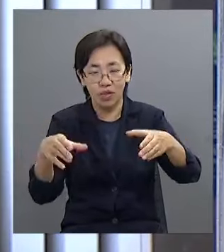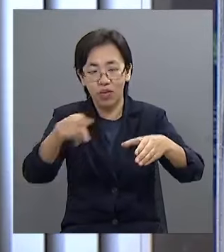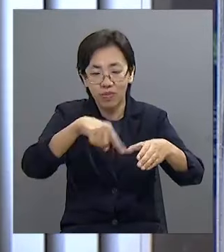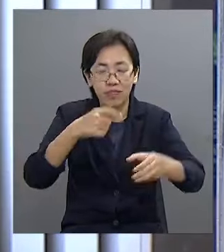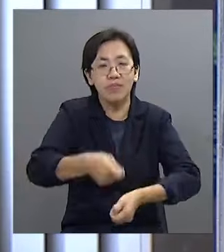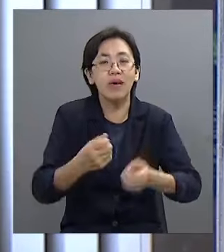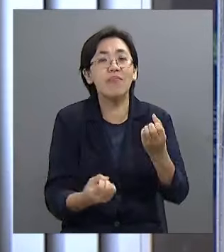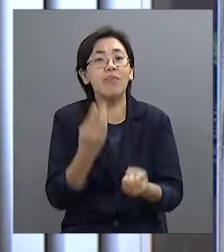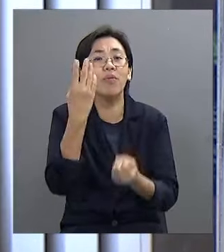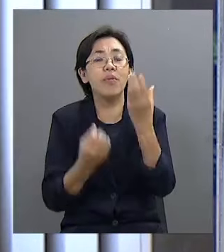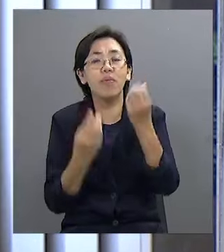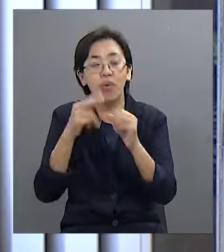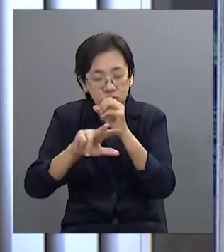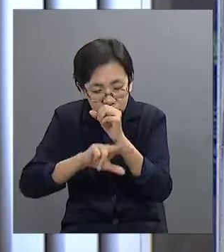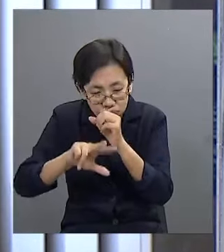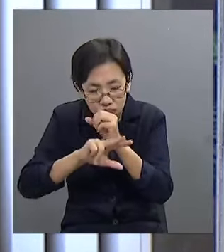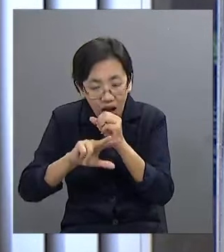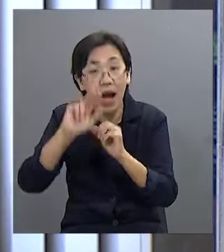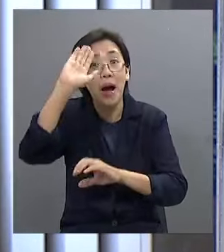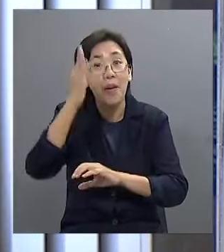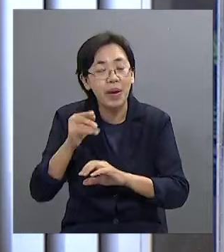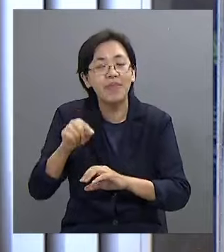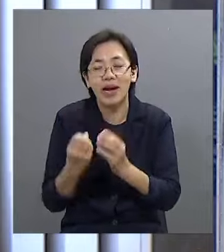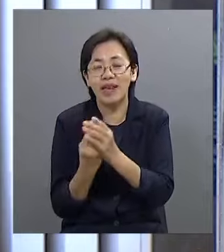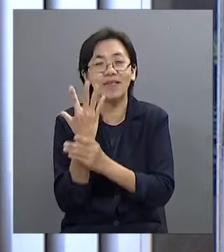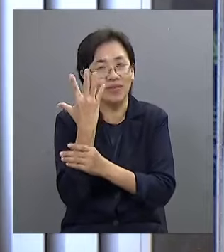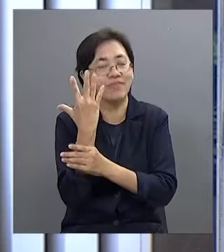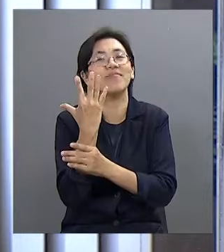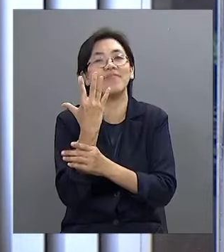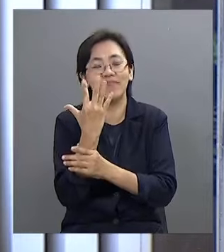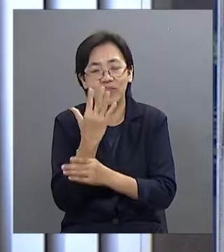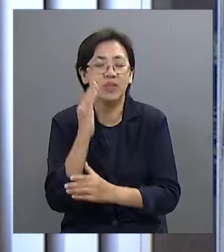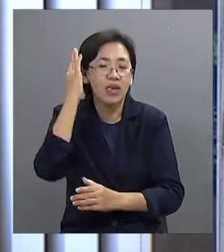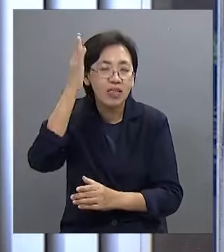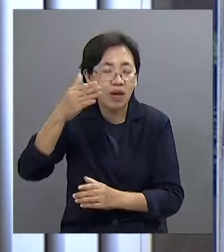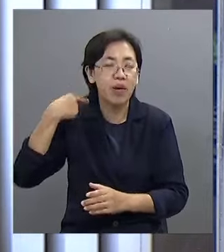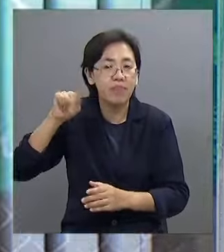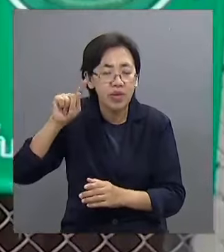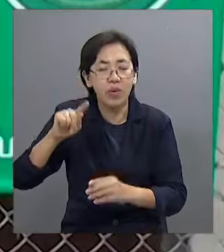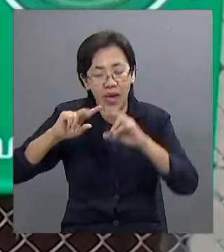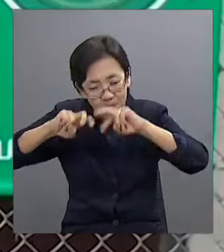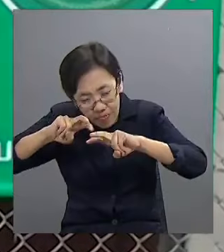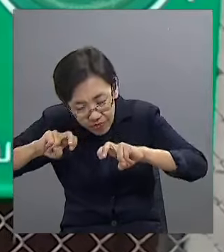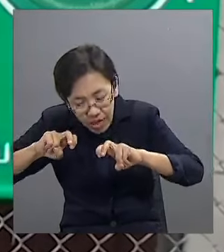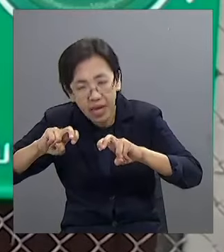ริมการบริการทางการแพทย์อันนี้ก็ส่งดีส่งให้กับกรมการแพทย์เพื่อรักษาคนที่ต้องการใช้จริงๆครับ